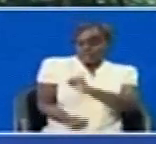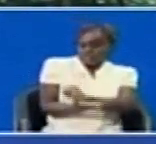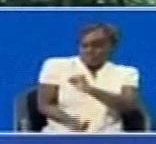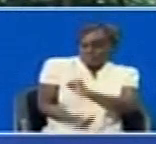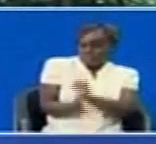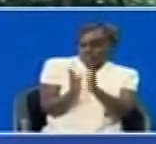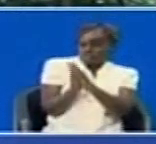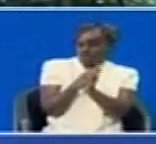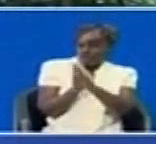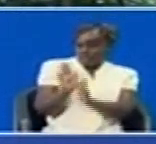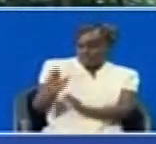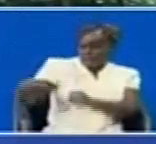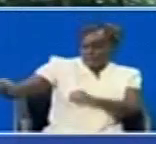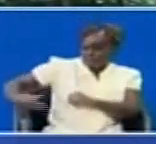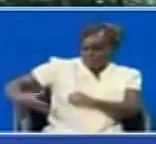zake.